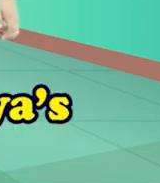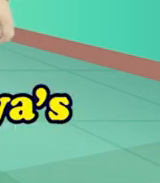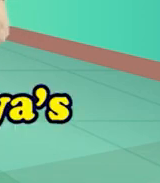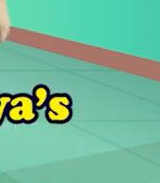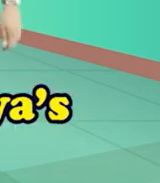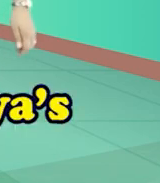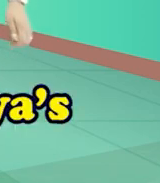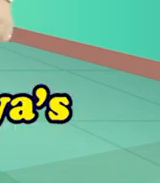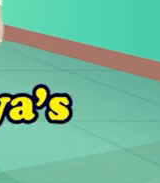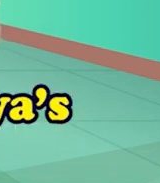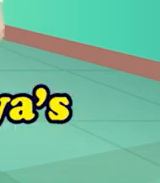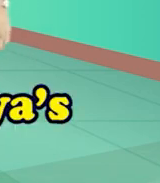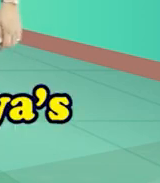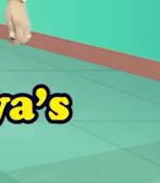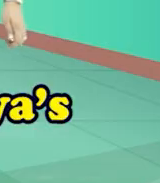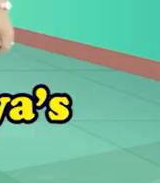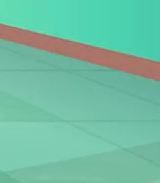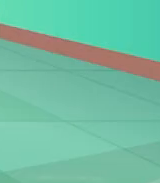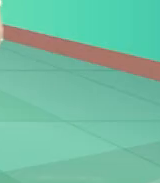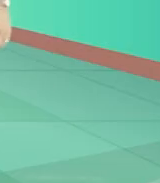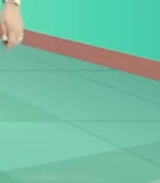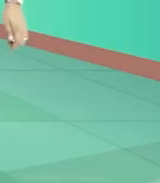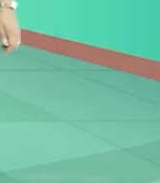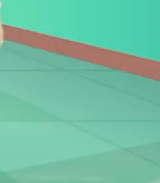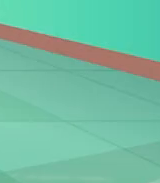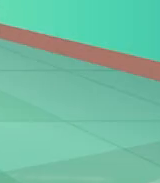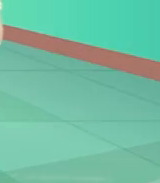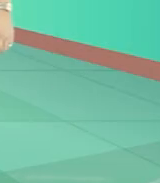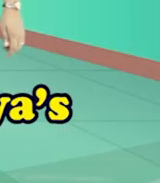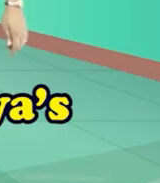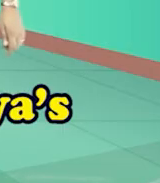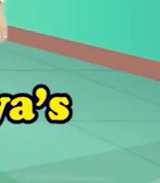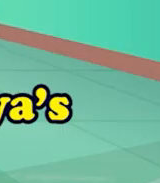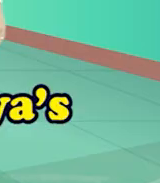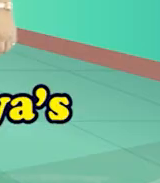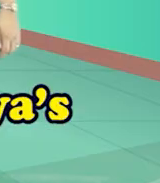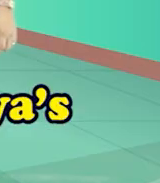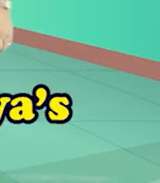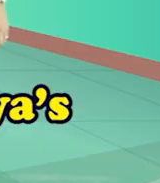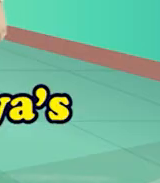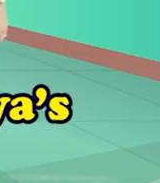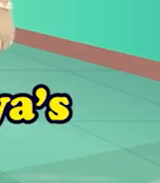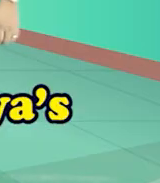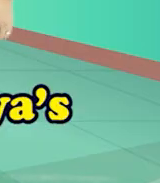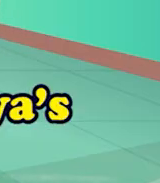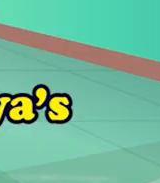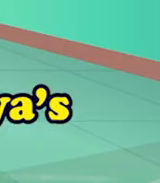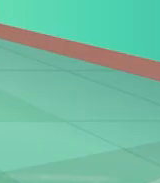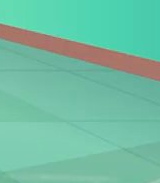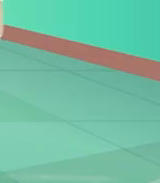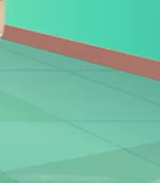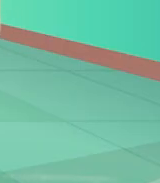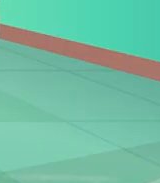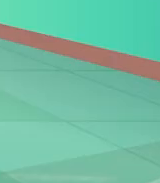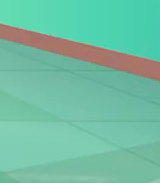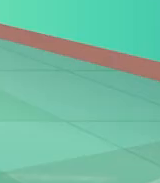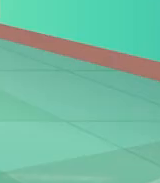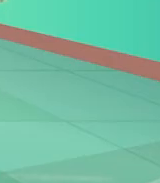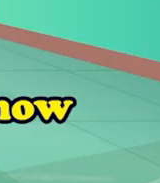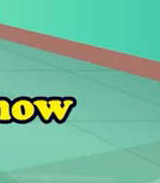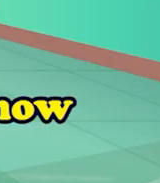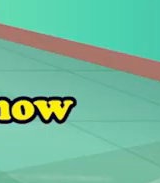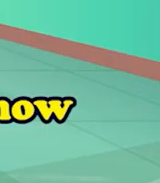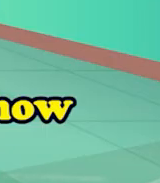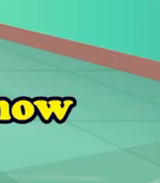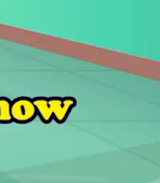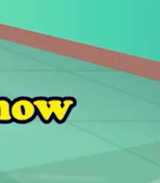If you're solving word problems, use Polya's 4-step. If you're solving word problems, use Polya's 4-step.